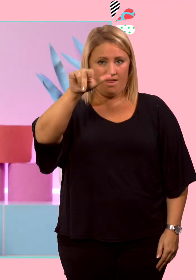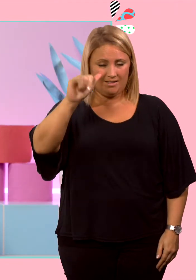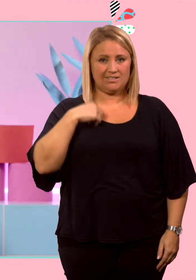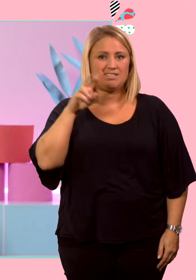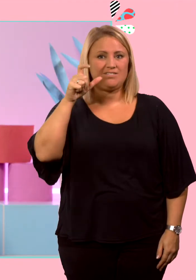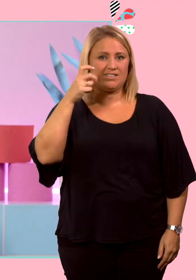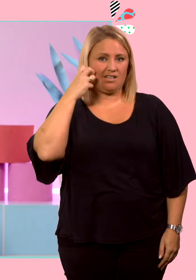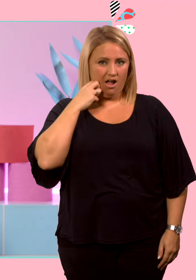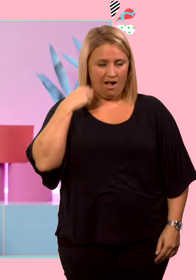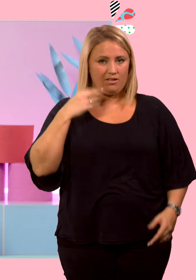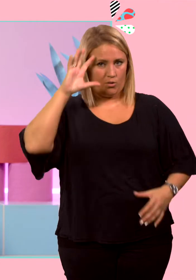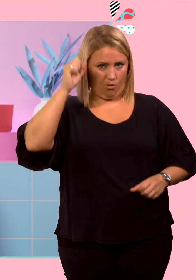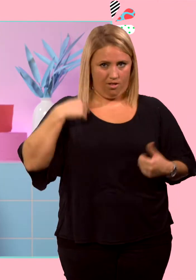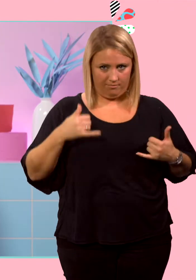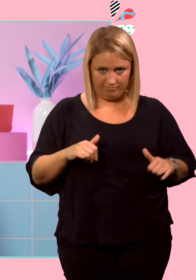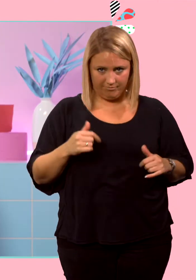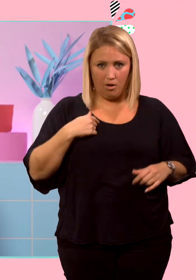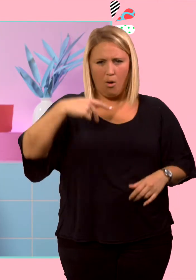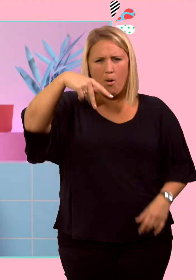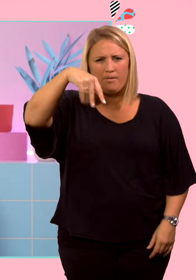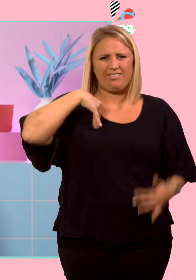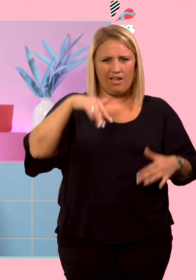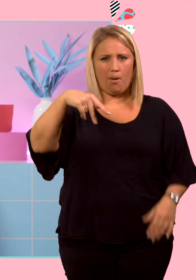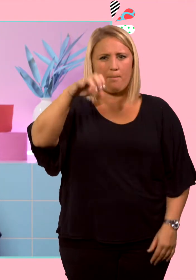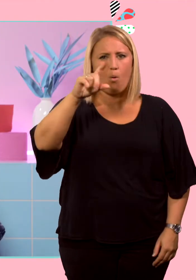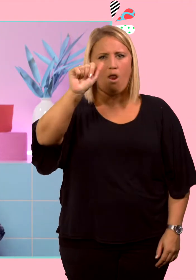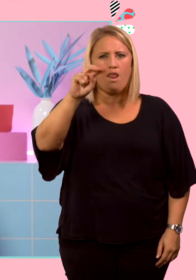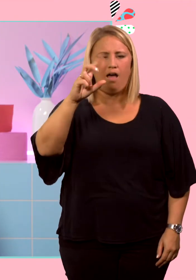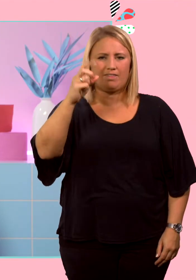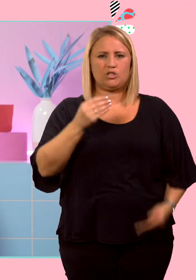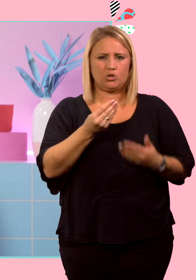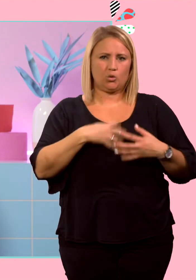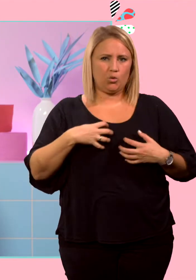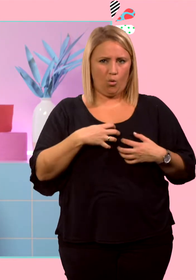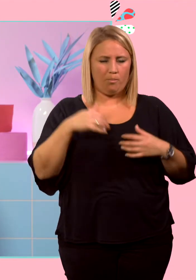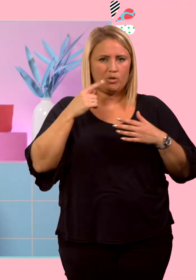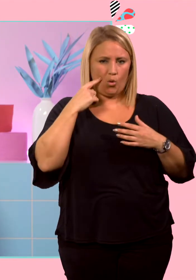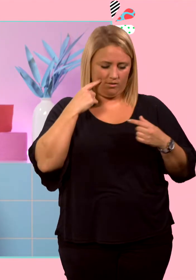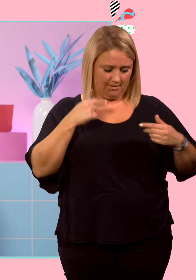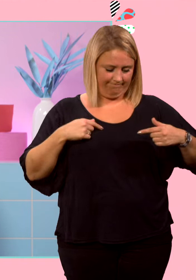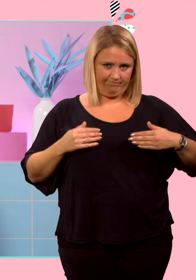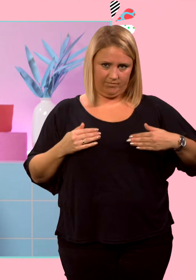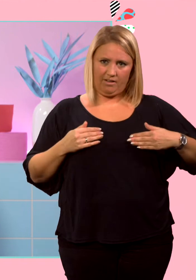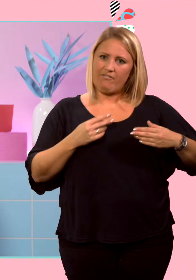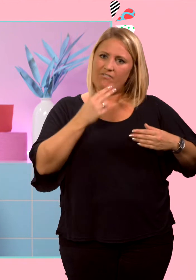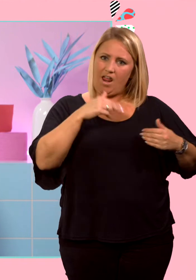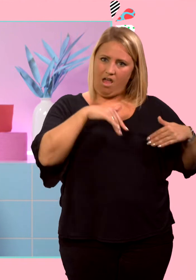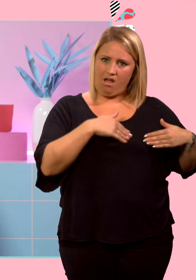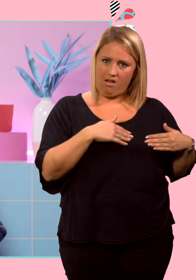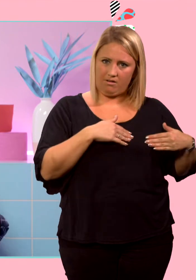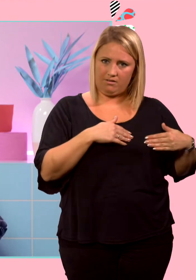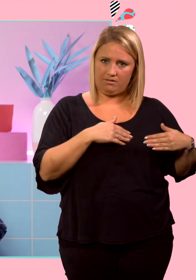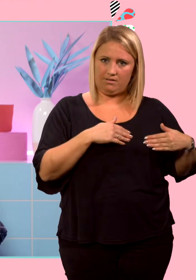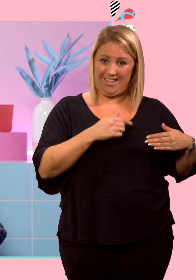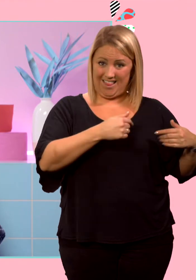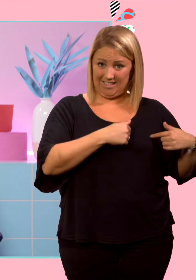aus Köln und ich leide am Poland-Syndrom. Das bedeutet, dass ich eine Fehlbildung an meinem Brustmuskel habe, in meinem Fall am linken, der dafür gesorgt hat,